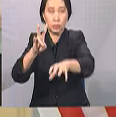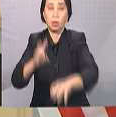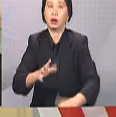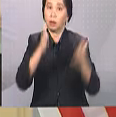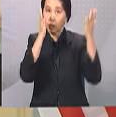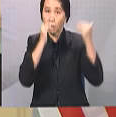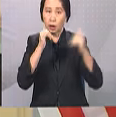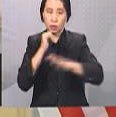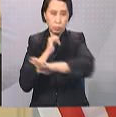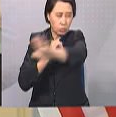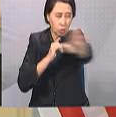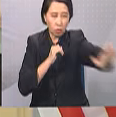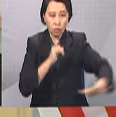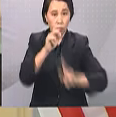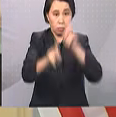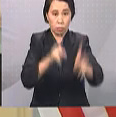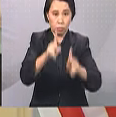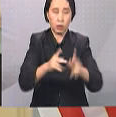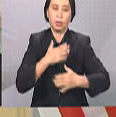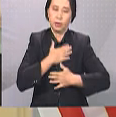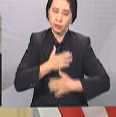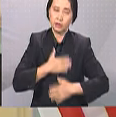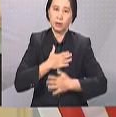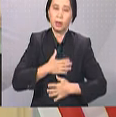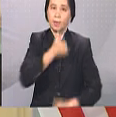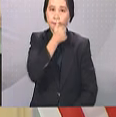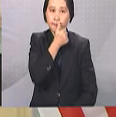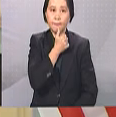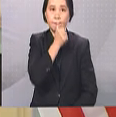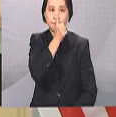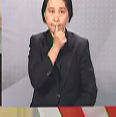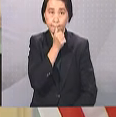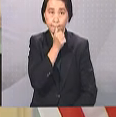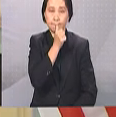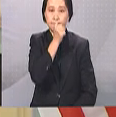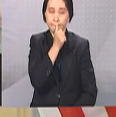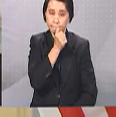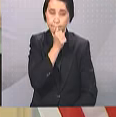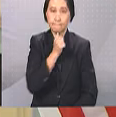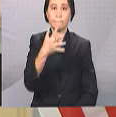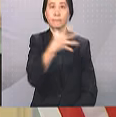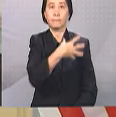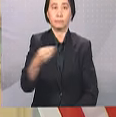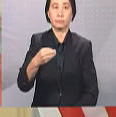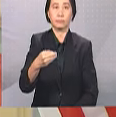penghuni-penghuni di kawasan tersebut perlu bertenang, dan